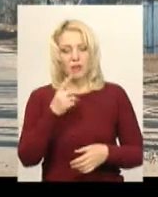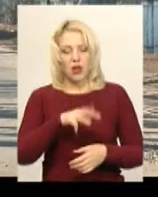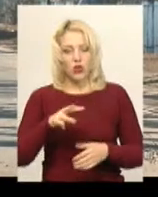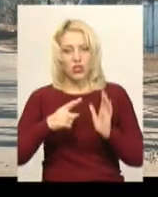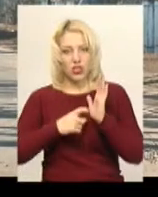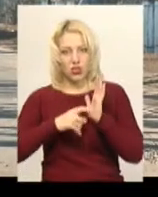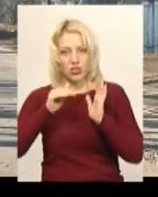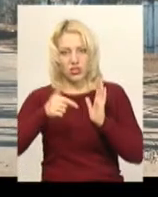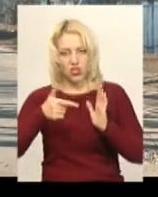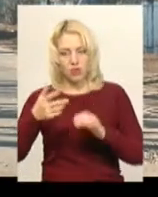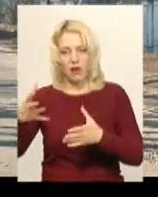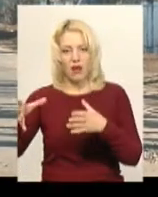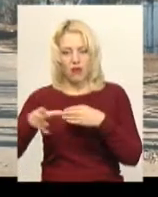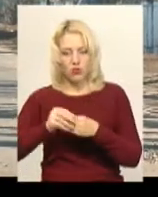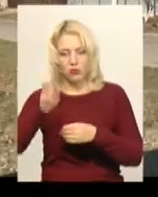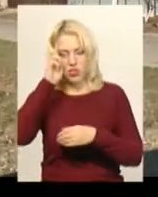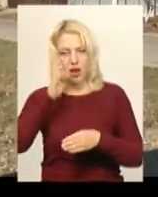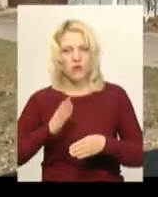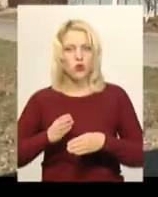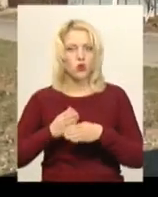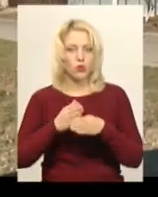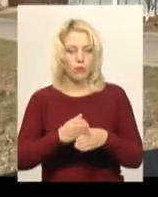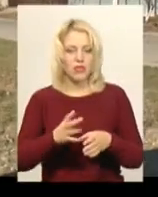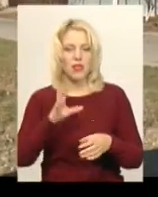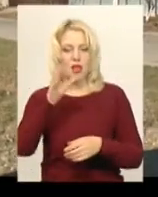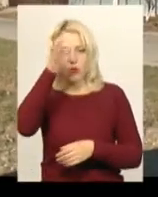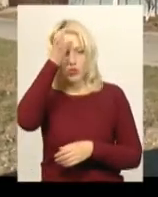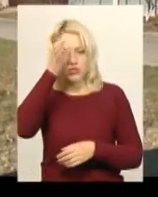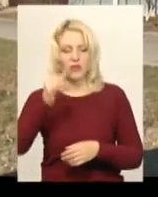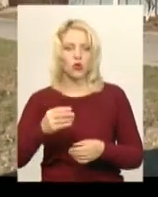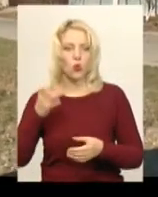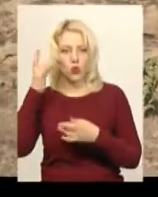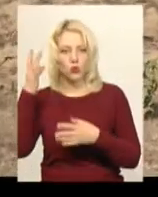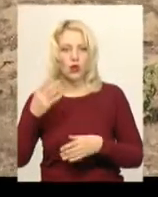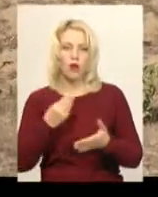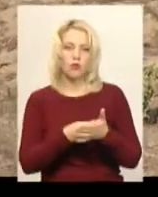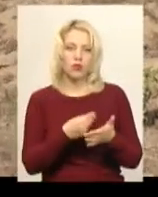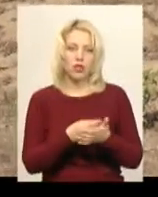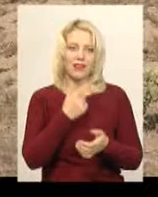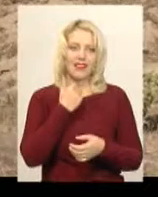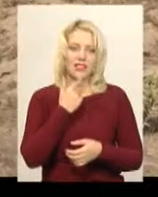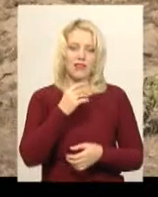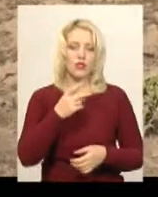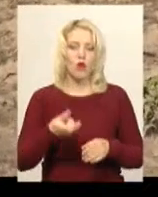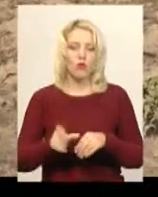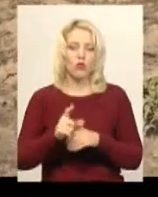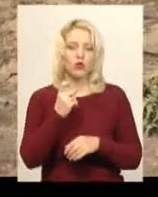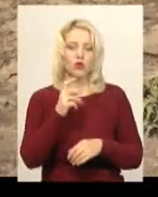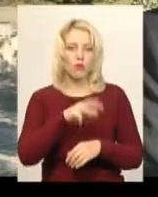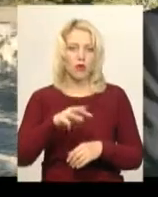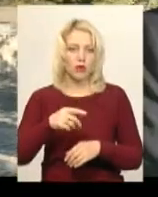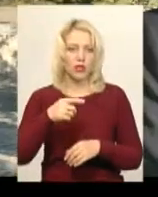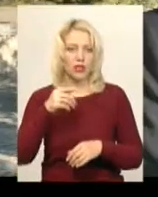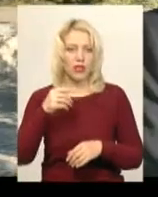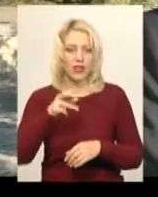гривень разом із державною субвенцією на освіту і культуру. Бюджет Красилівської ОТГ – понад 100 мільйонів гривень. Та ці села Красилівське ОТГ потрібні,